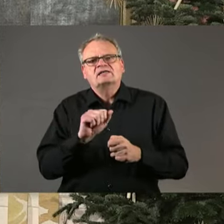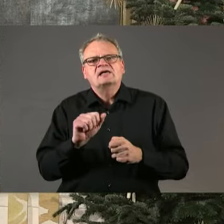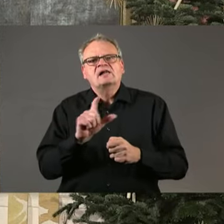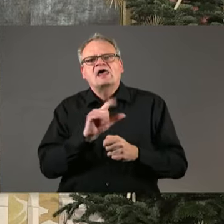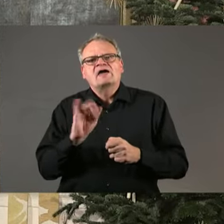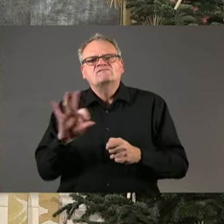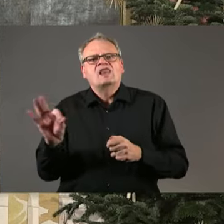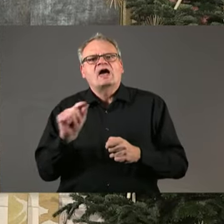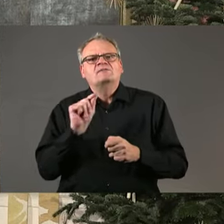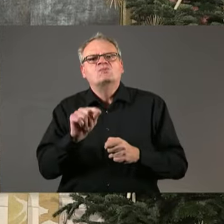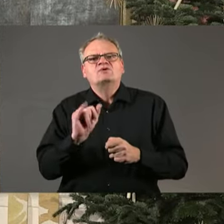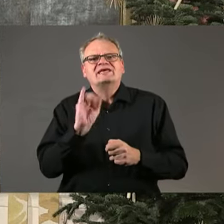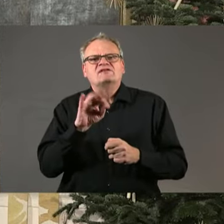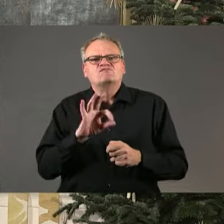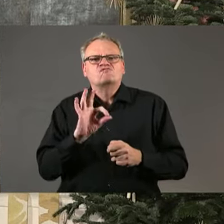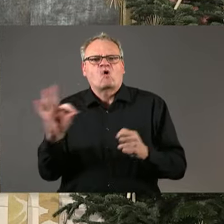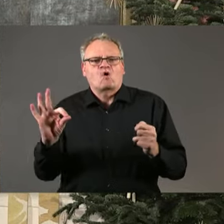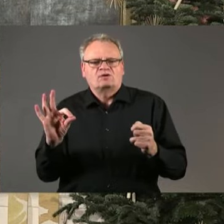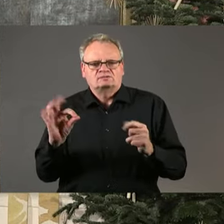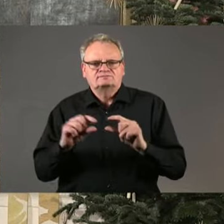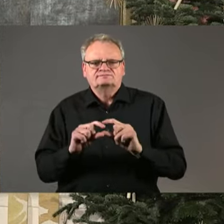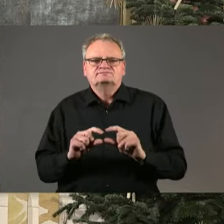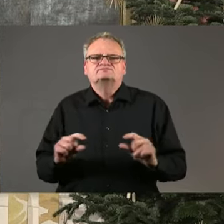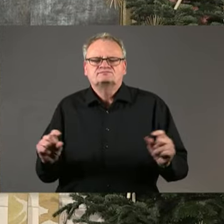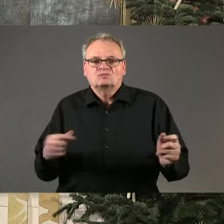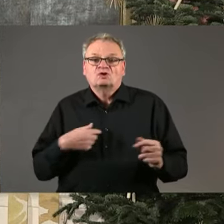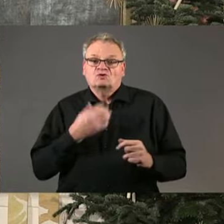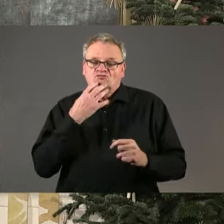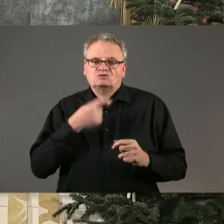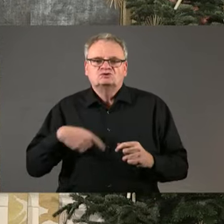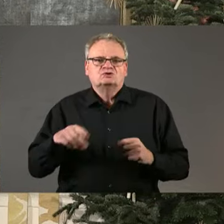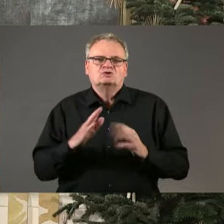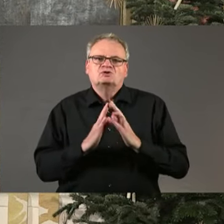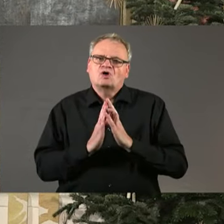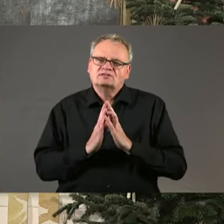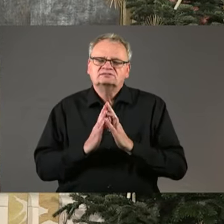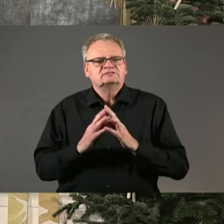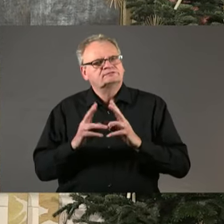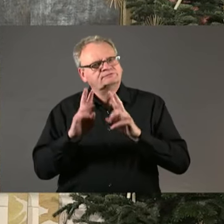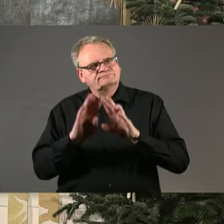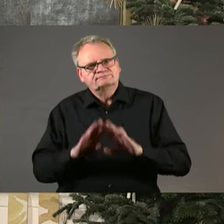kontakt@lifeline.info. Ich wünsche uns einen gesegneten Weihnachtsgottesdienst.